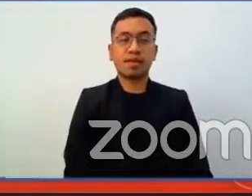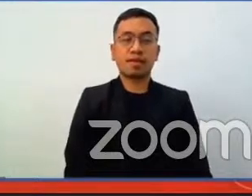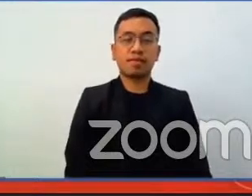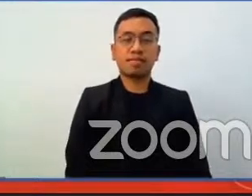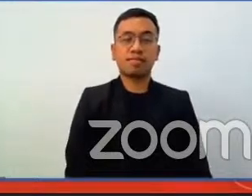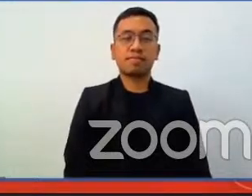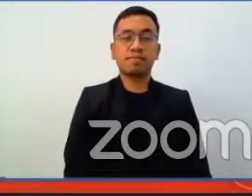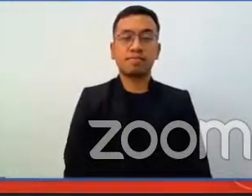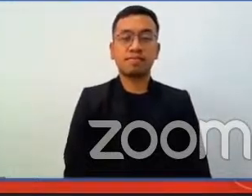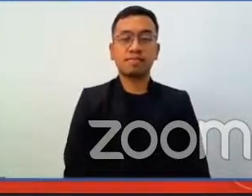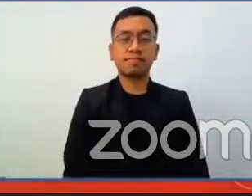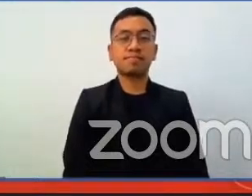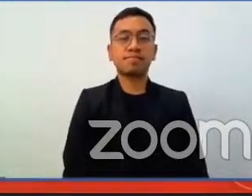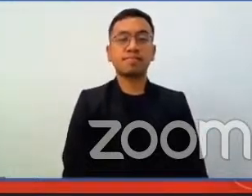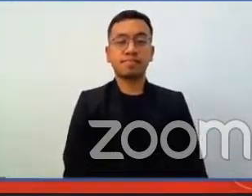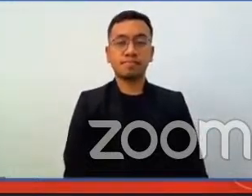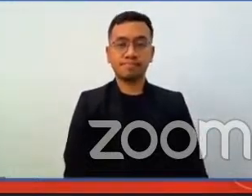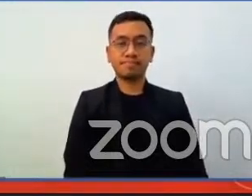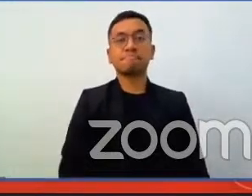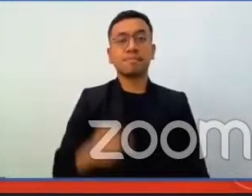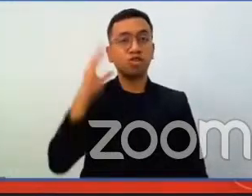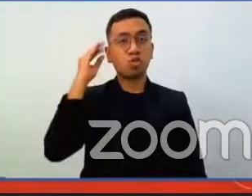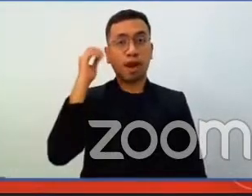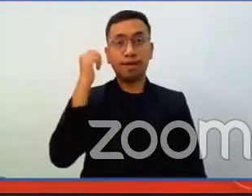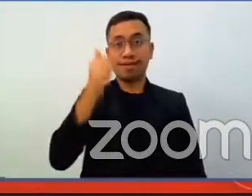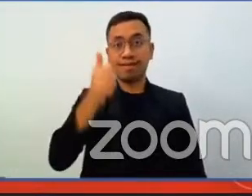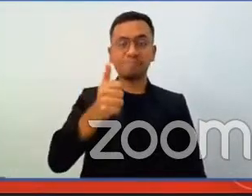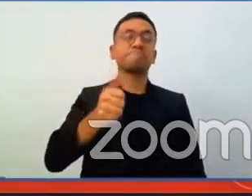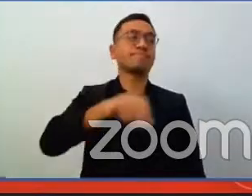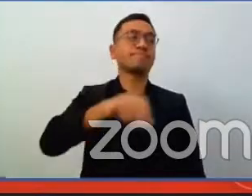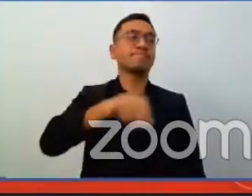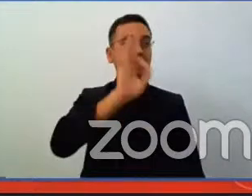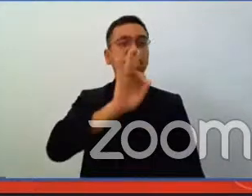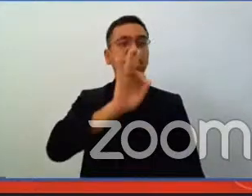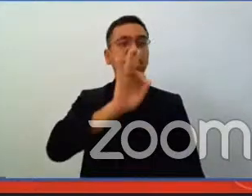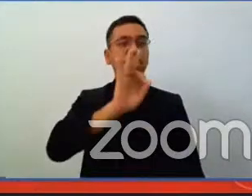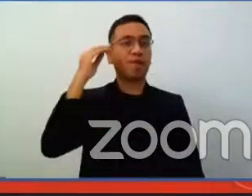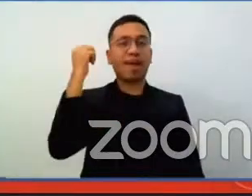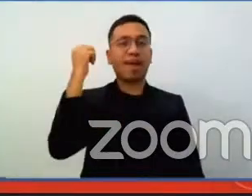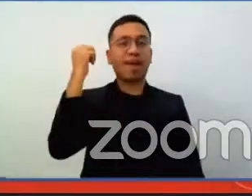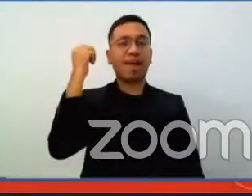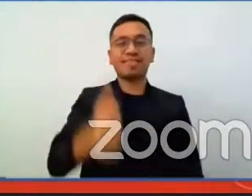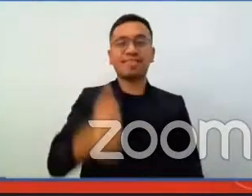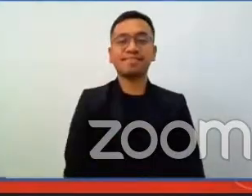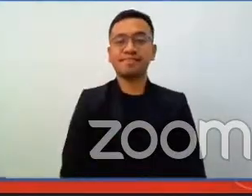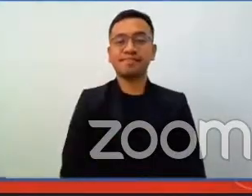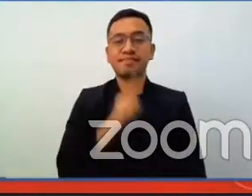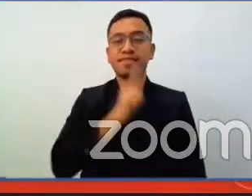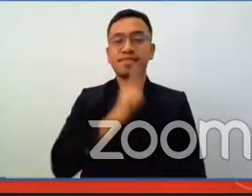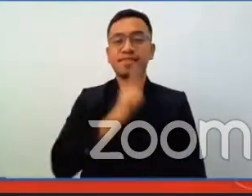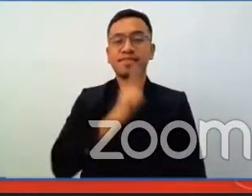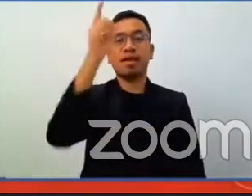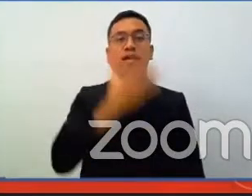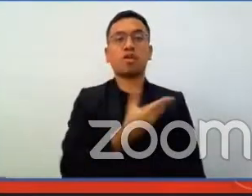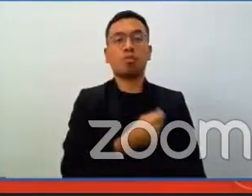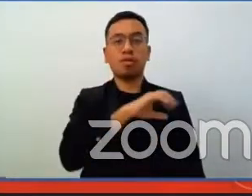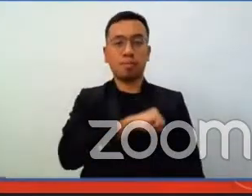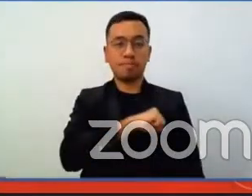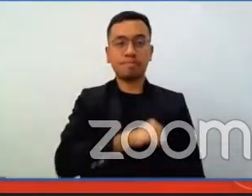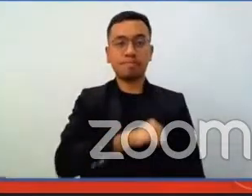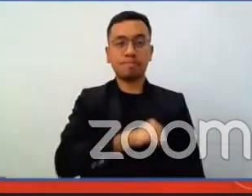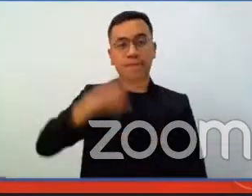Hafiz jelas suara ya? Jelas, Pak. Baik, Bismillahirrahmanirrahim.